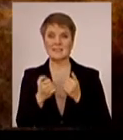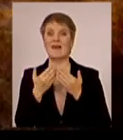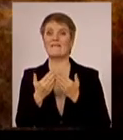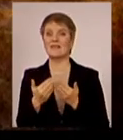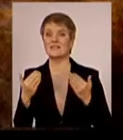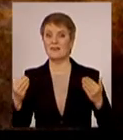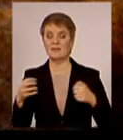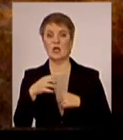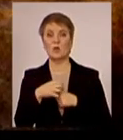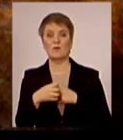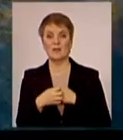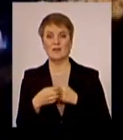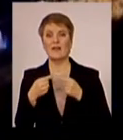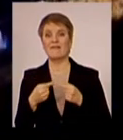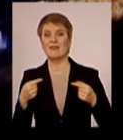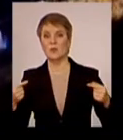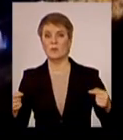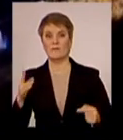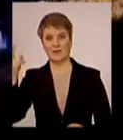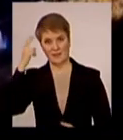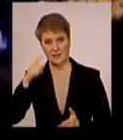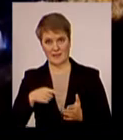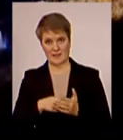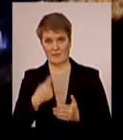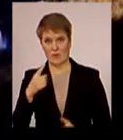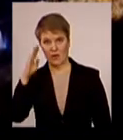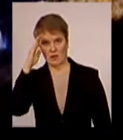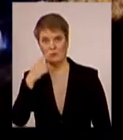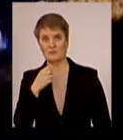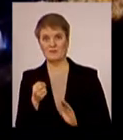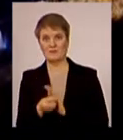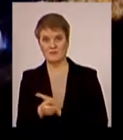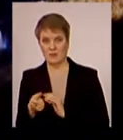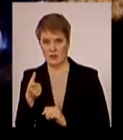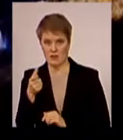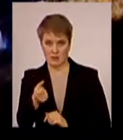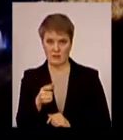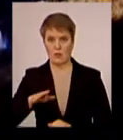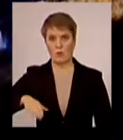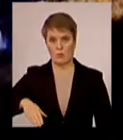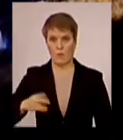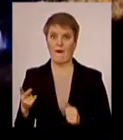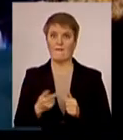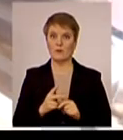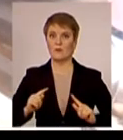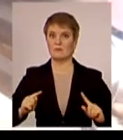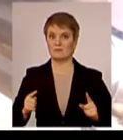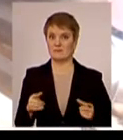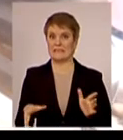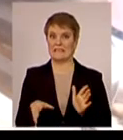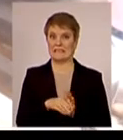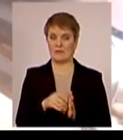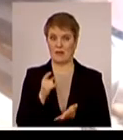Києві. Один з чоловіків спробував втекти, йому прострелили ногу, а другого узяли в заручники разом з авто, але за кілька